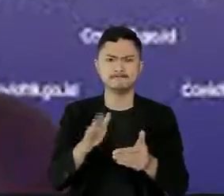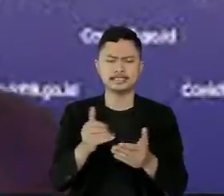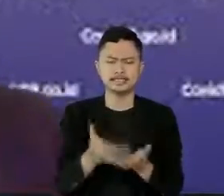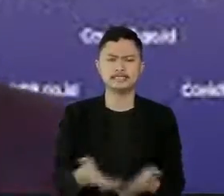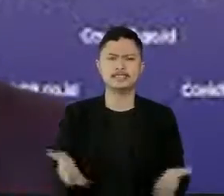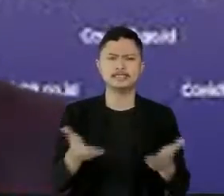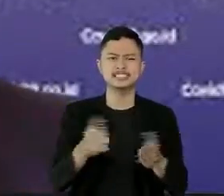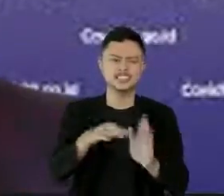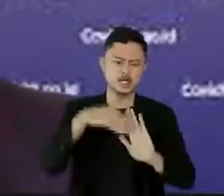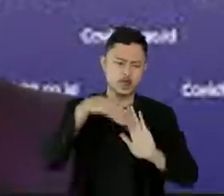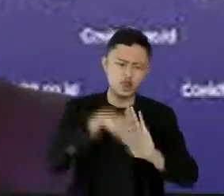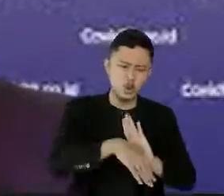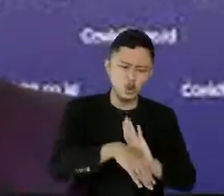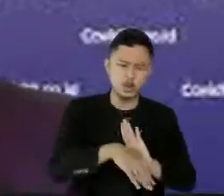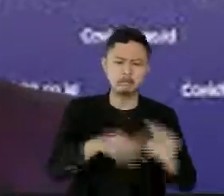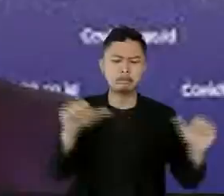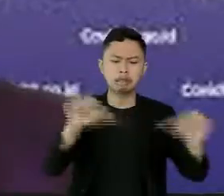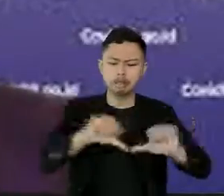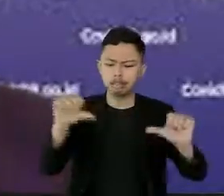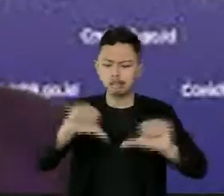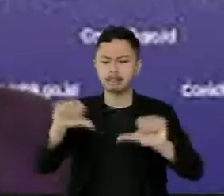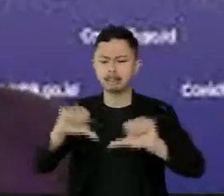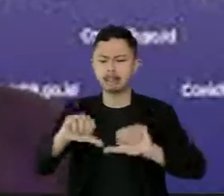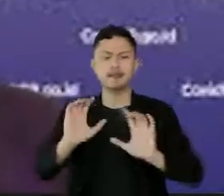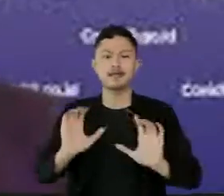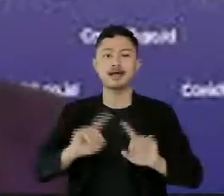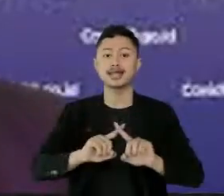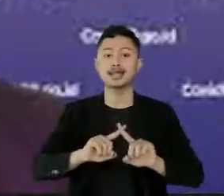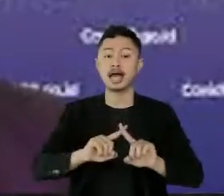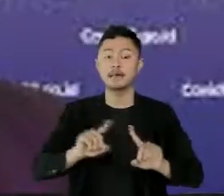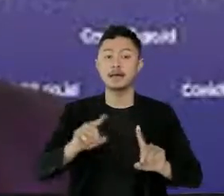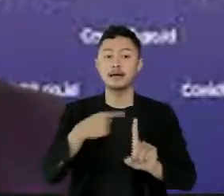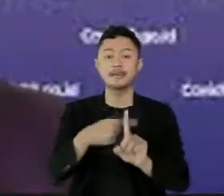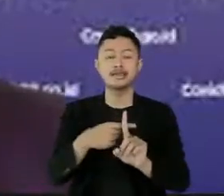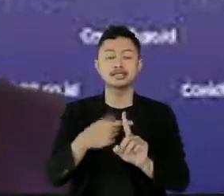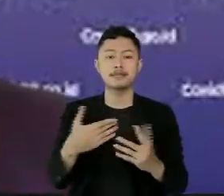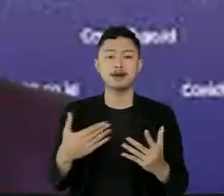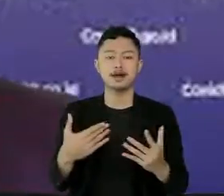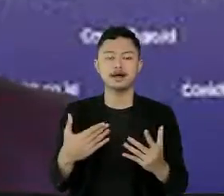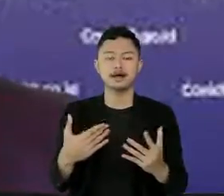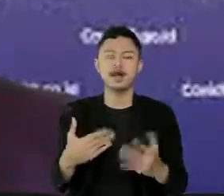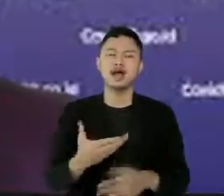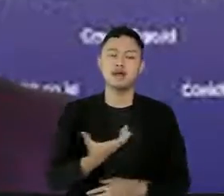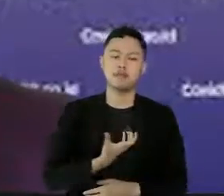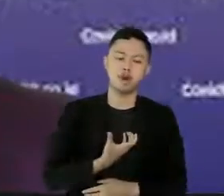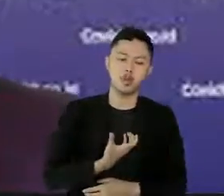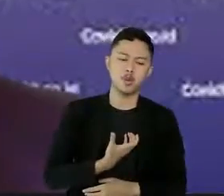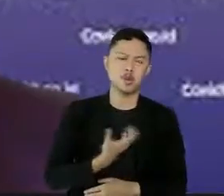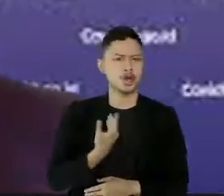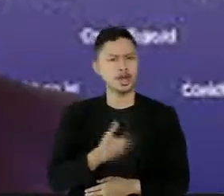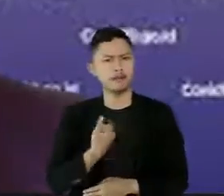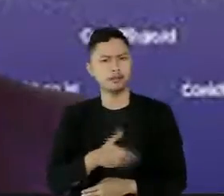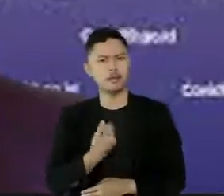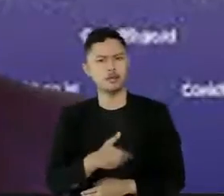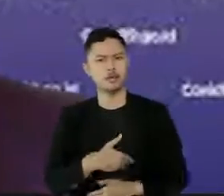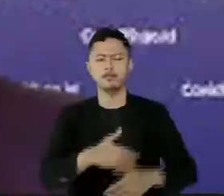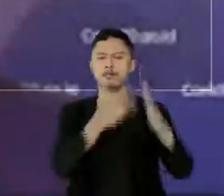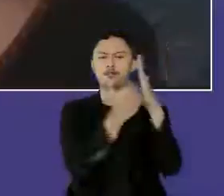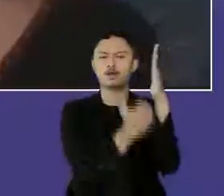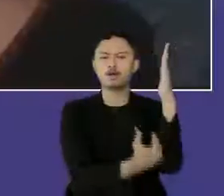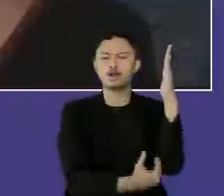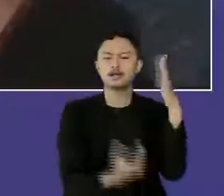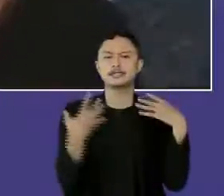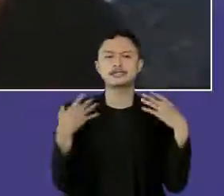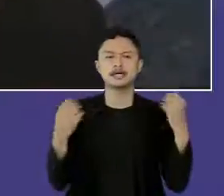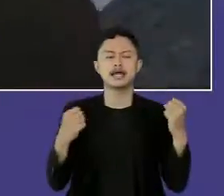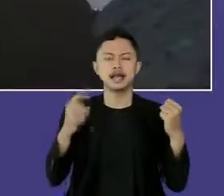Ini terjadi keterpurukan, tetapi pada saat yang sama tentu saja kita ketahui bahwa ini mau nggak mau penerapan prokes ini menjadi